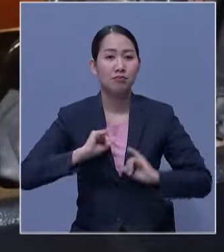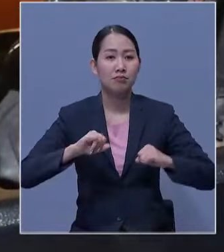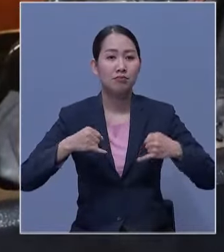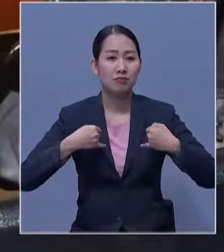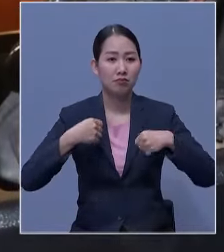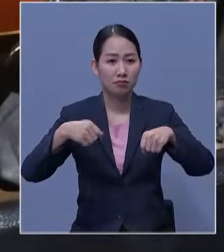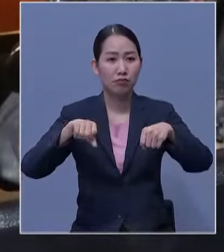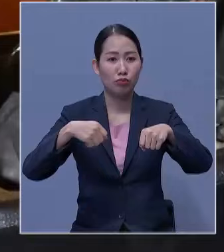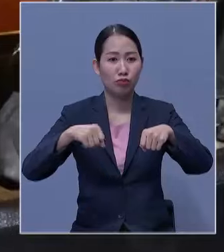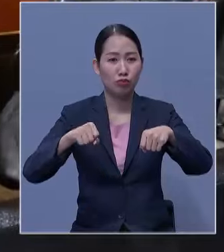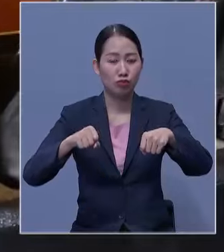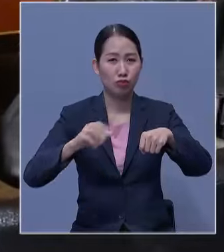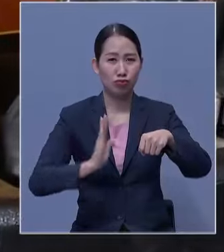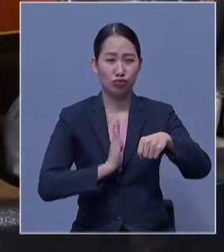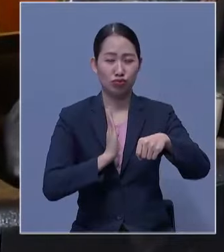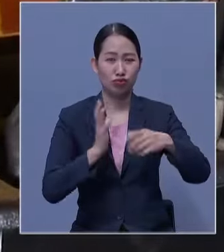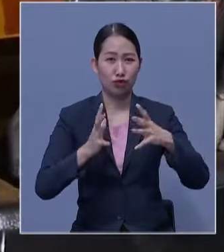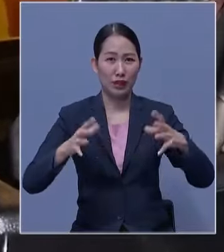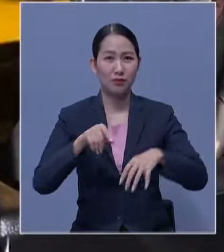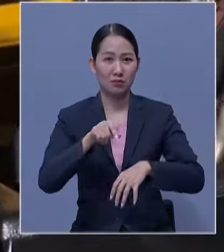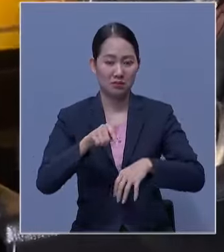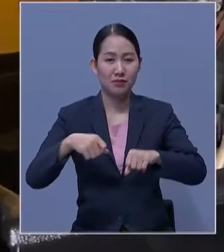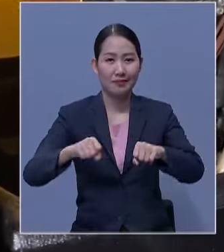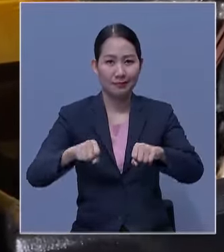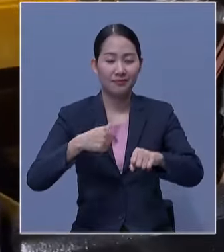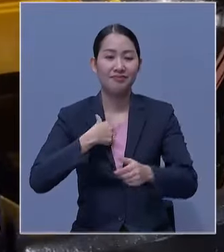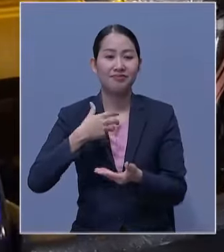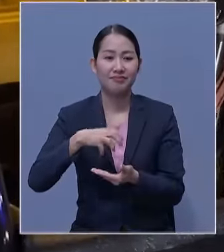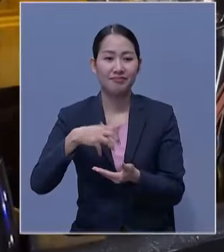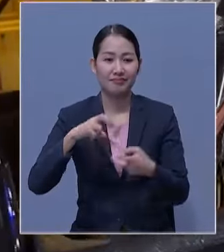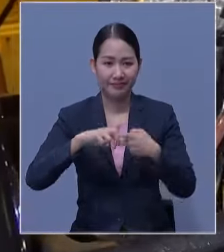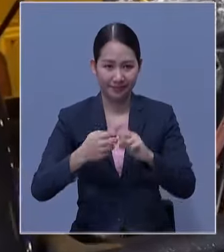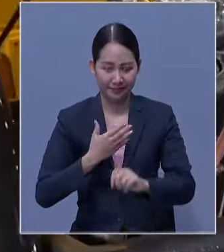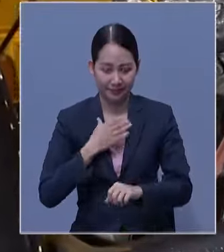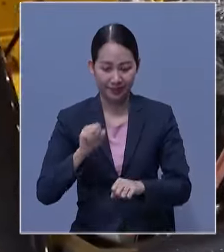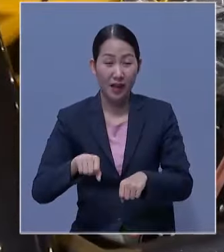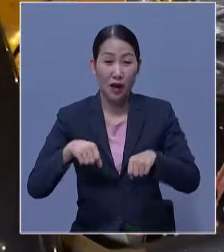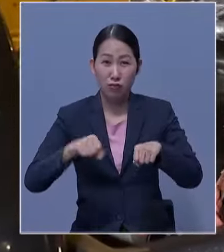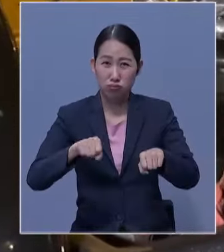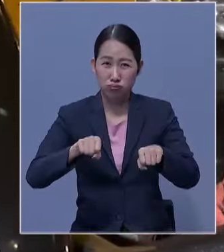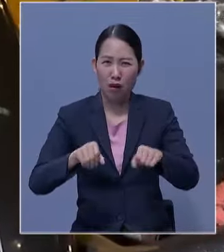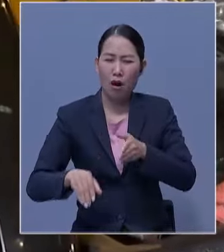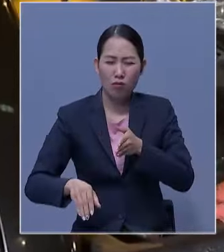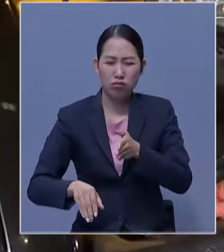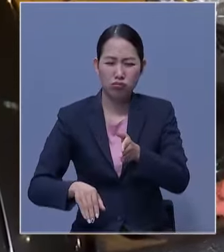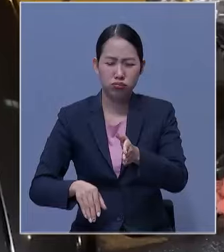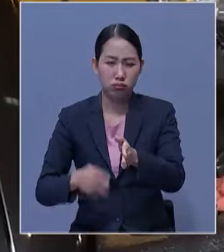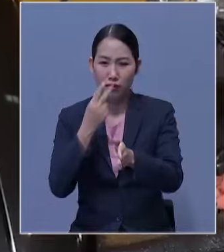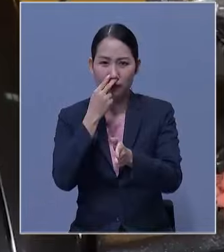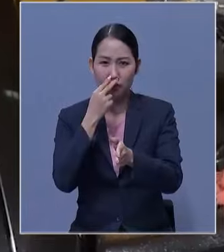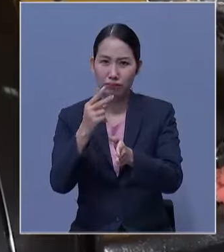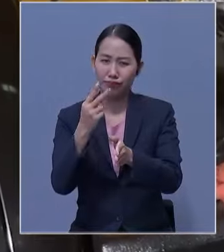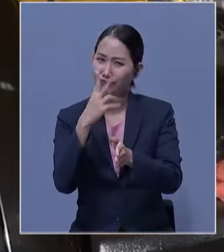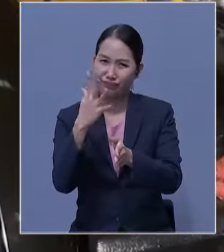นี่ คันนี้ประสปปติเหตุกบอกว่าตอนขับขี่มา แลมาถึงจดนี้มันมืด มันบองไม่ค่อยเหนผิวทนน